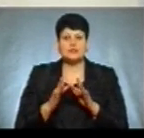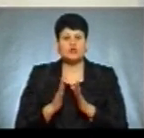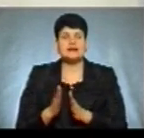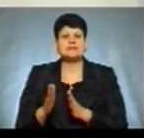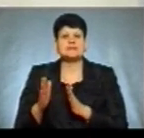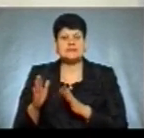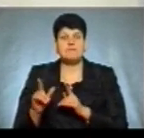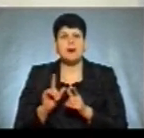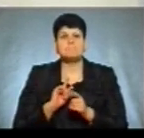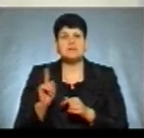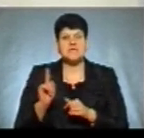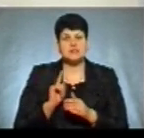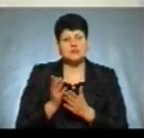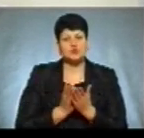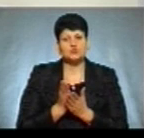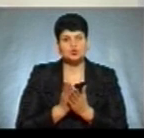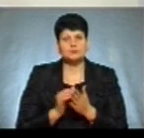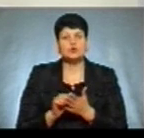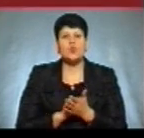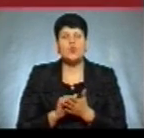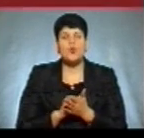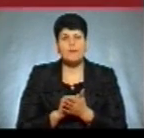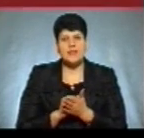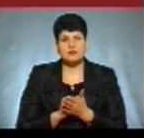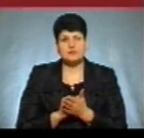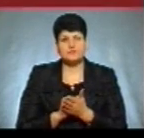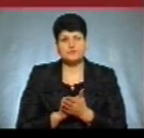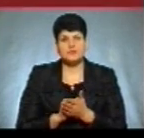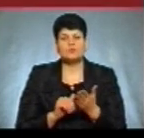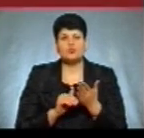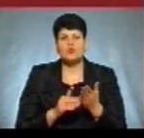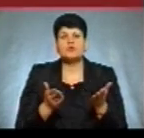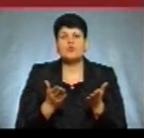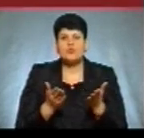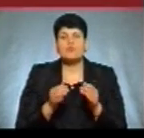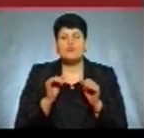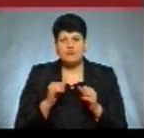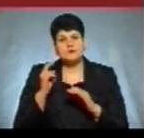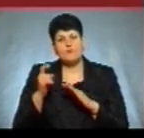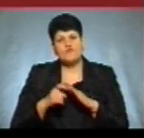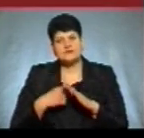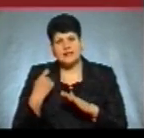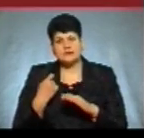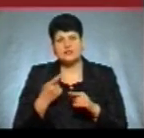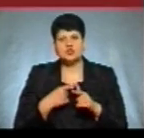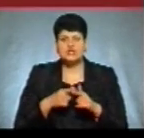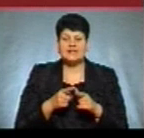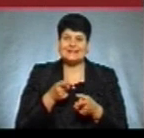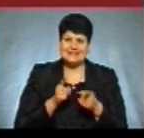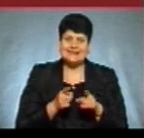система документів, за допомогою якої ми можемо знати, чи дійсний